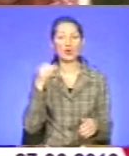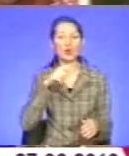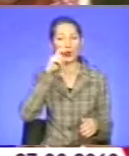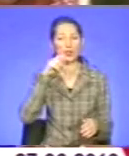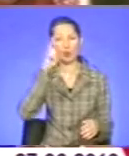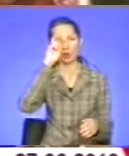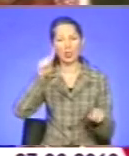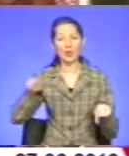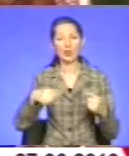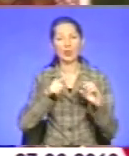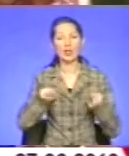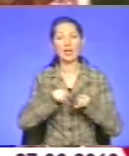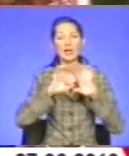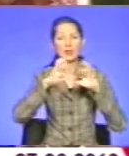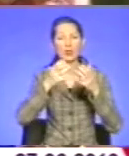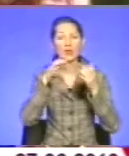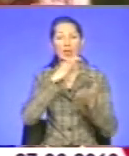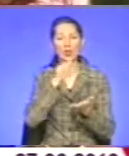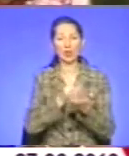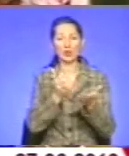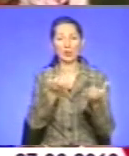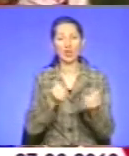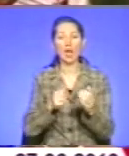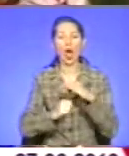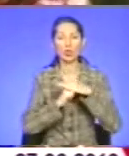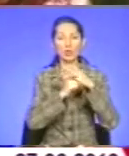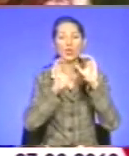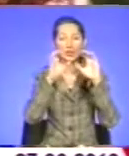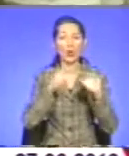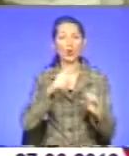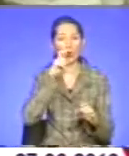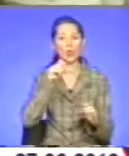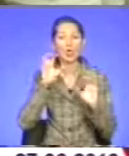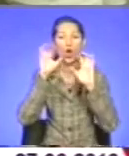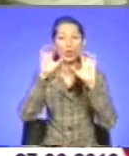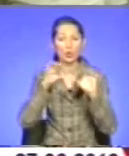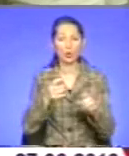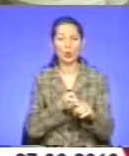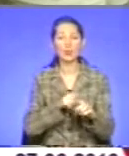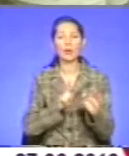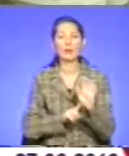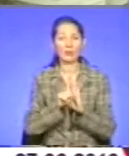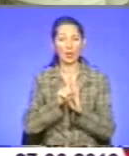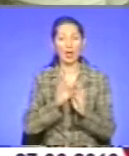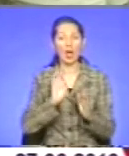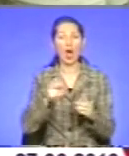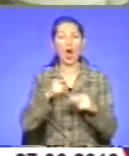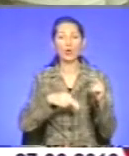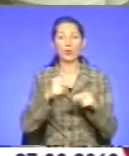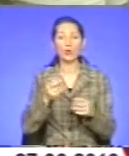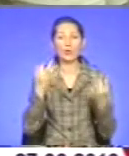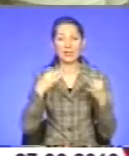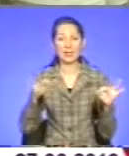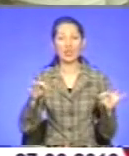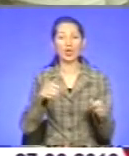досвід, прийняла основний закон України – Конституцію. Це стало передумовою розбудови незалежної демократичної